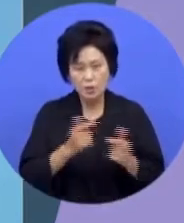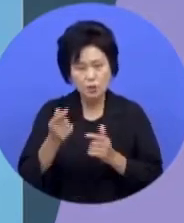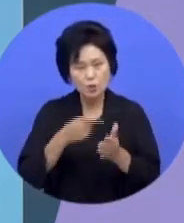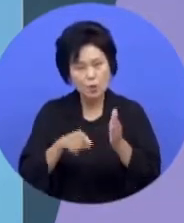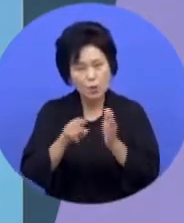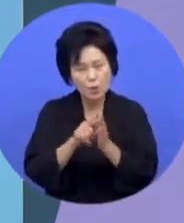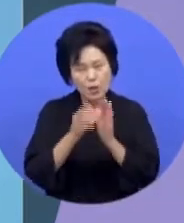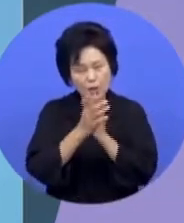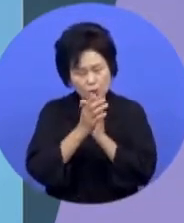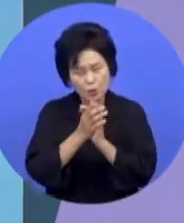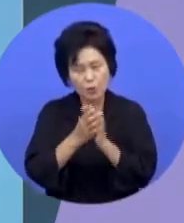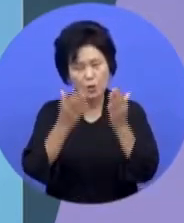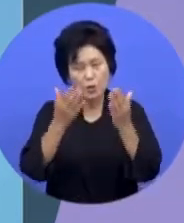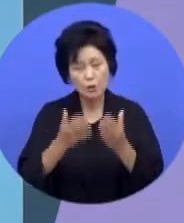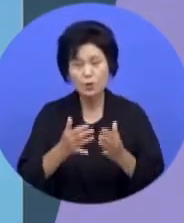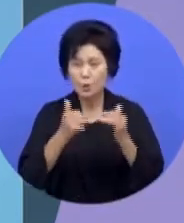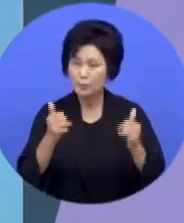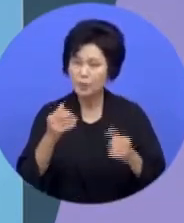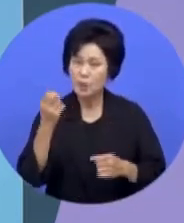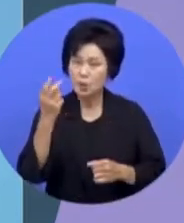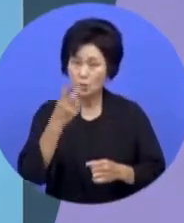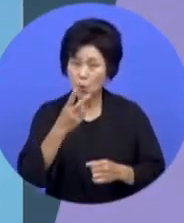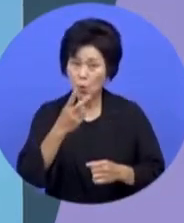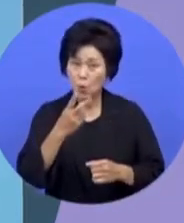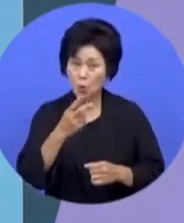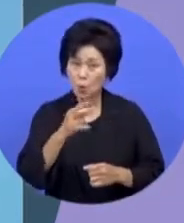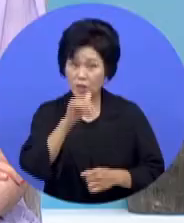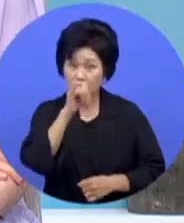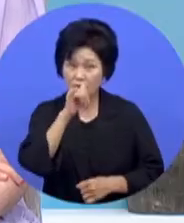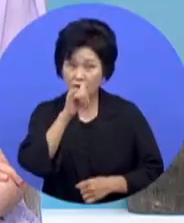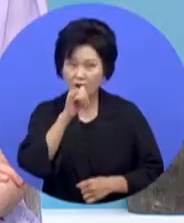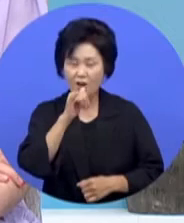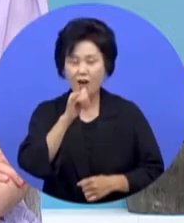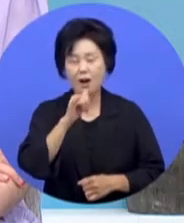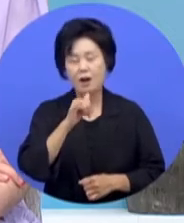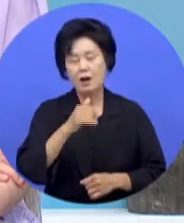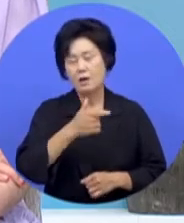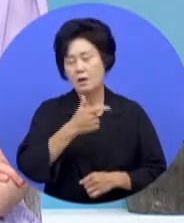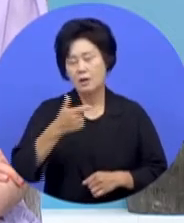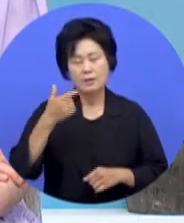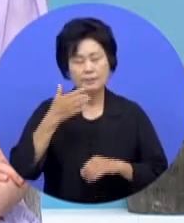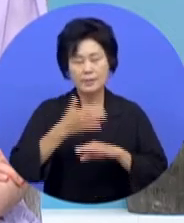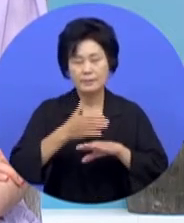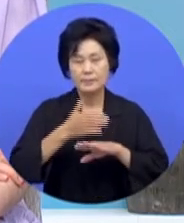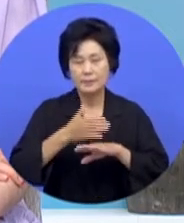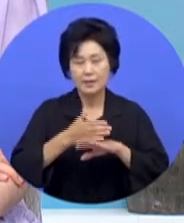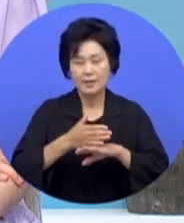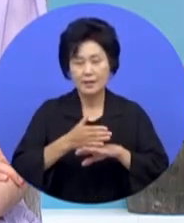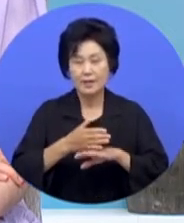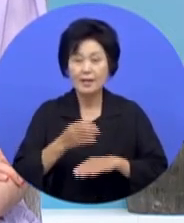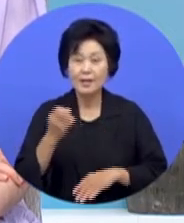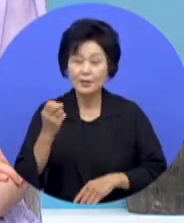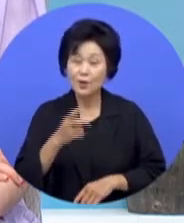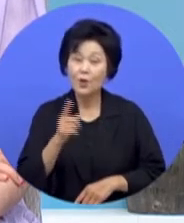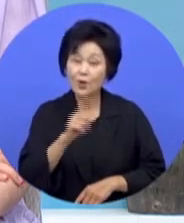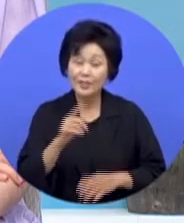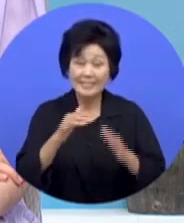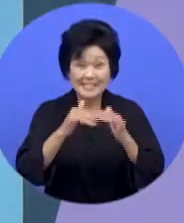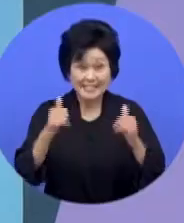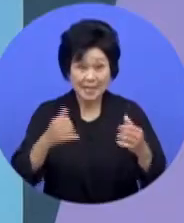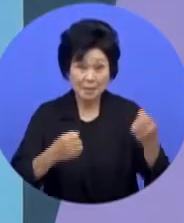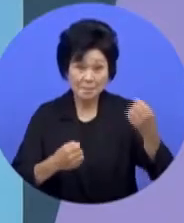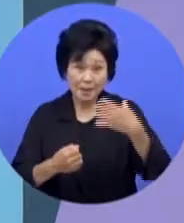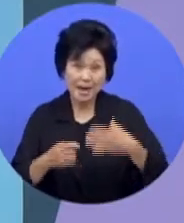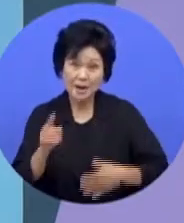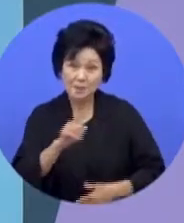든든하고 감사하더라고요. 네. 기도의 동역자. 네, 맞습니다. 네. 네. 네. 그리고 또 어떤 분께서는 이제 저희 아이가 좀